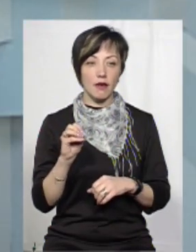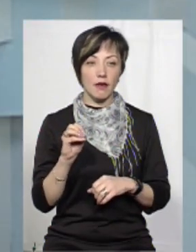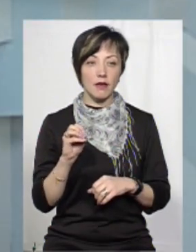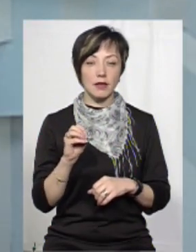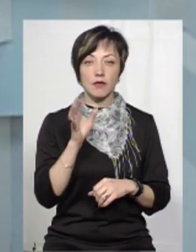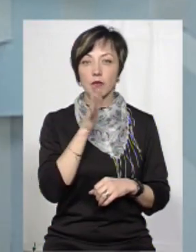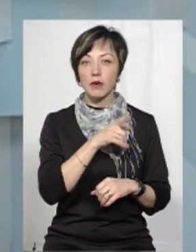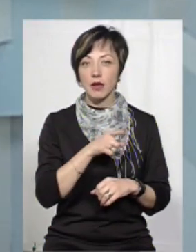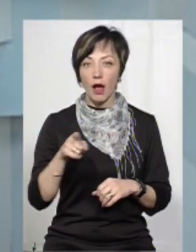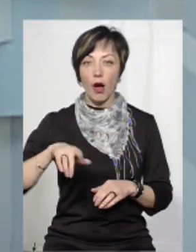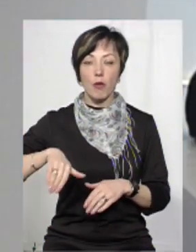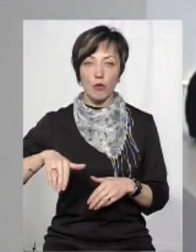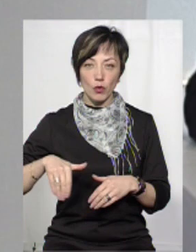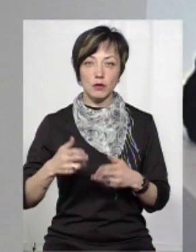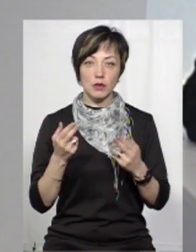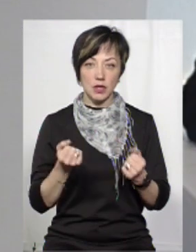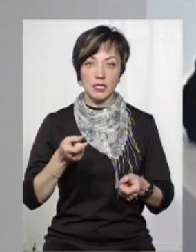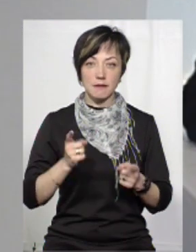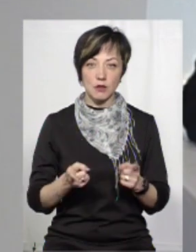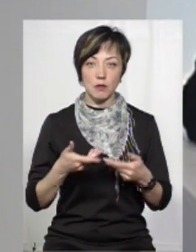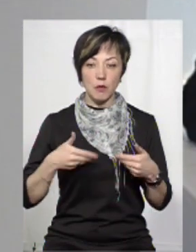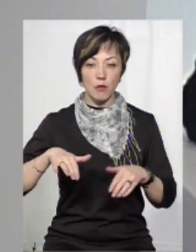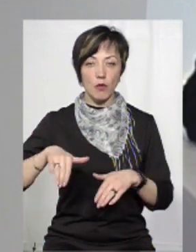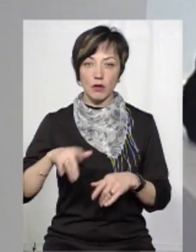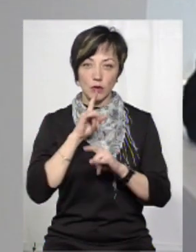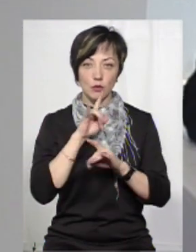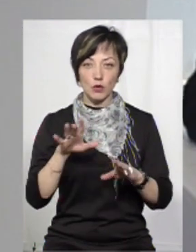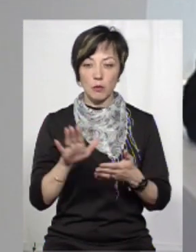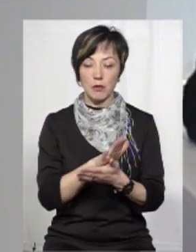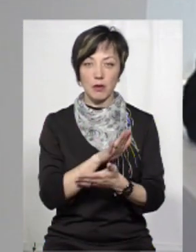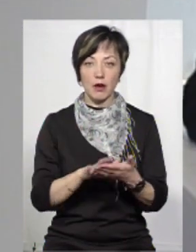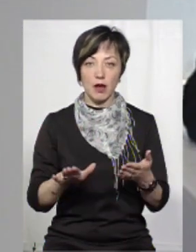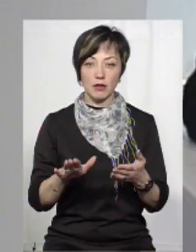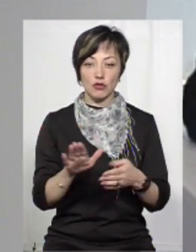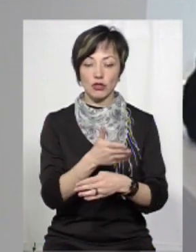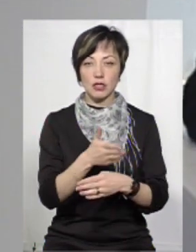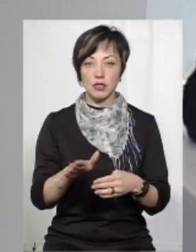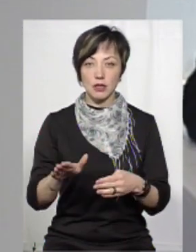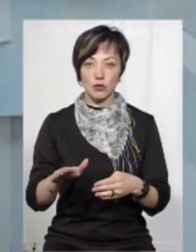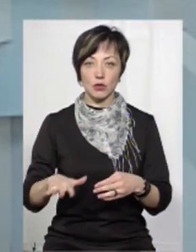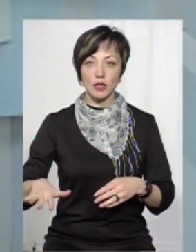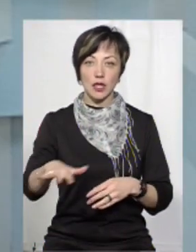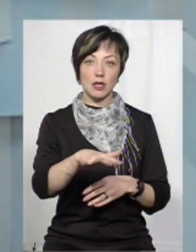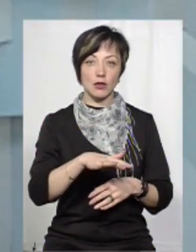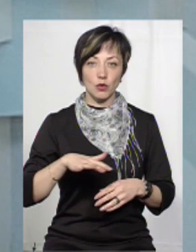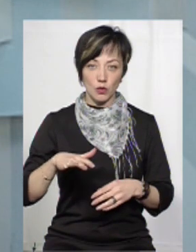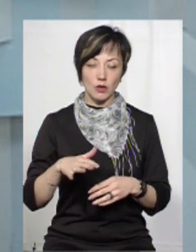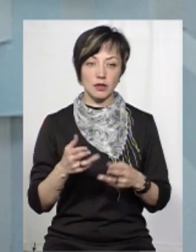Можливо, не в самий період. А потім? Потім, звісно, ми ж потім не будемо прибирати ту частину